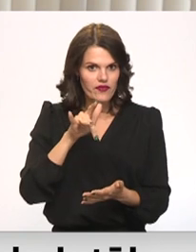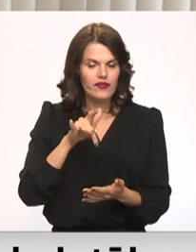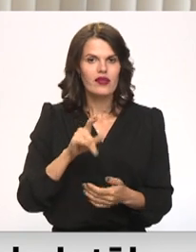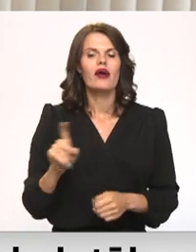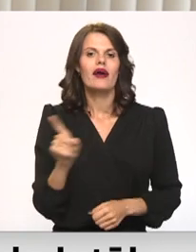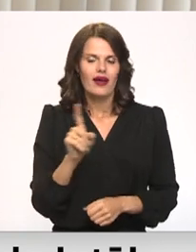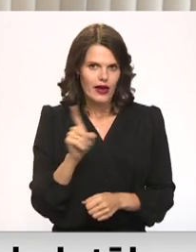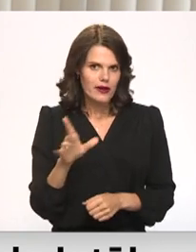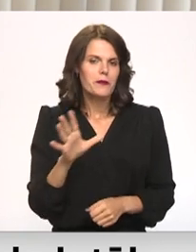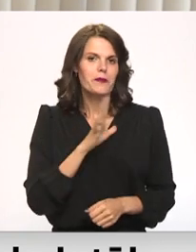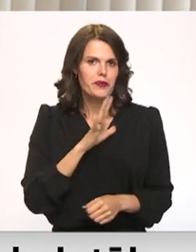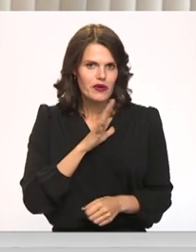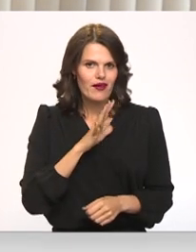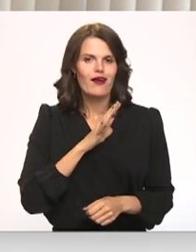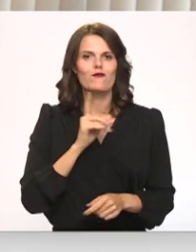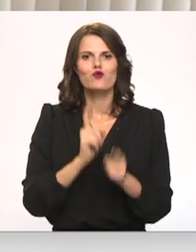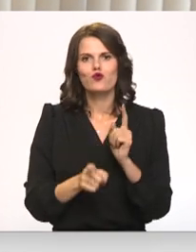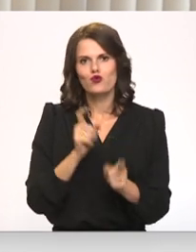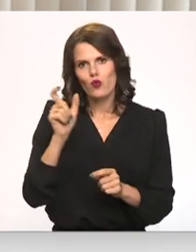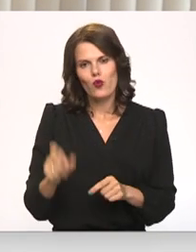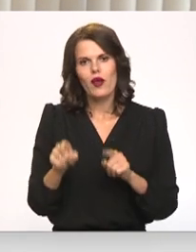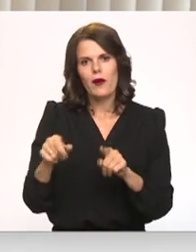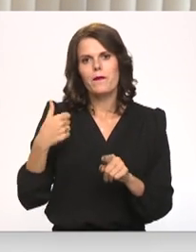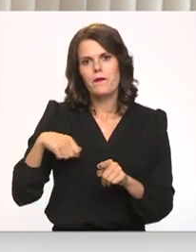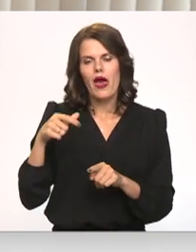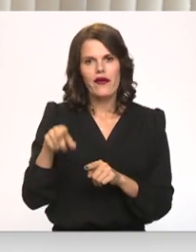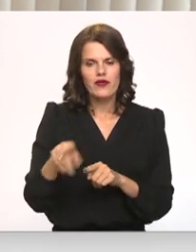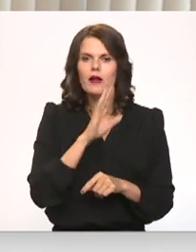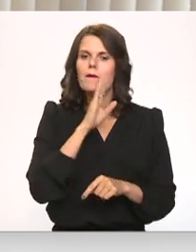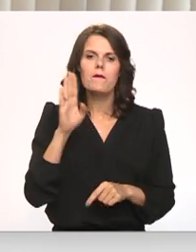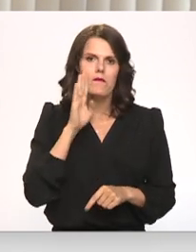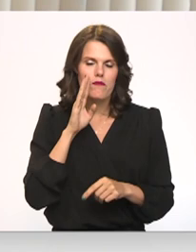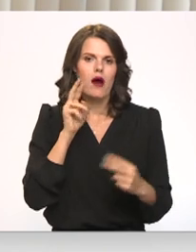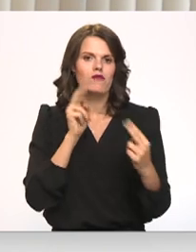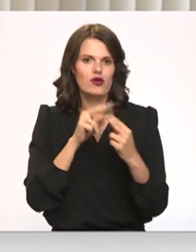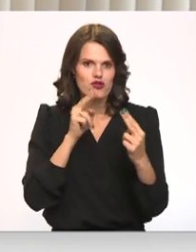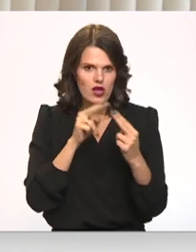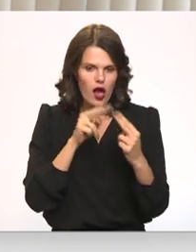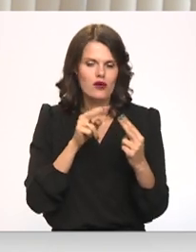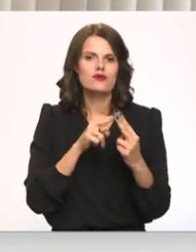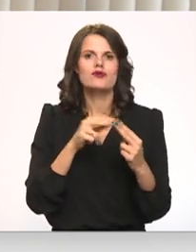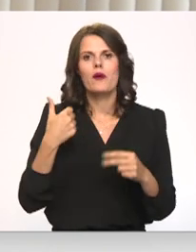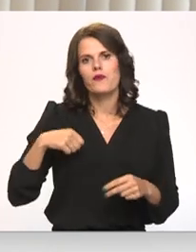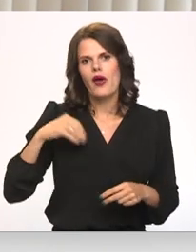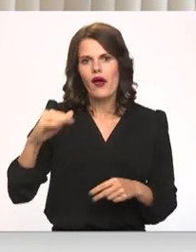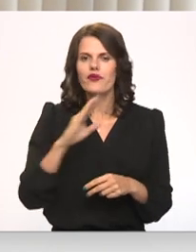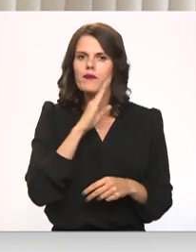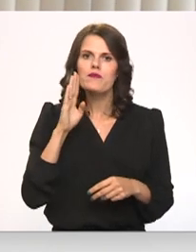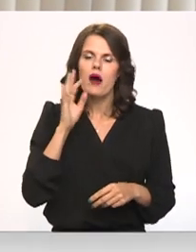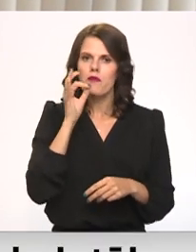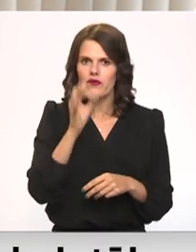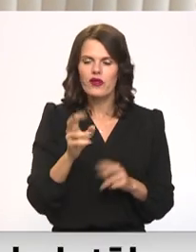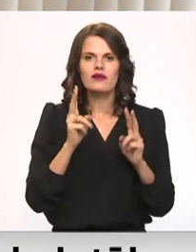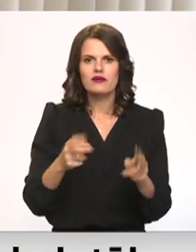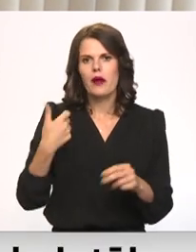Ir bijušas tātad, skolotāji ar šīs meitenes mammu saziņa, kur meitenes mamma teica, ka meitenē